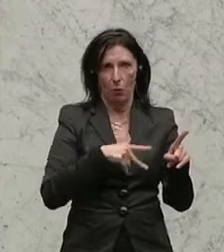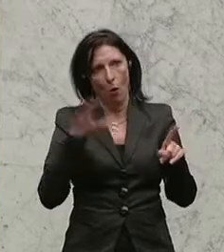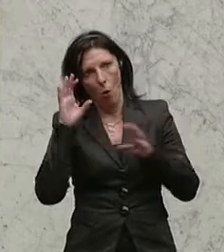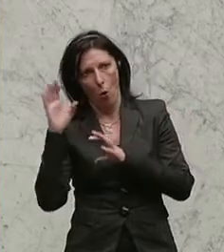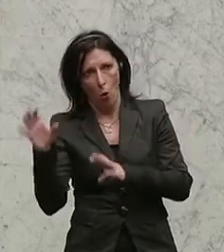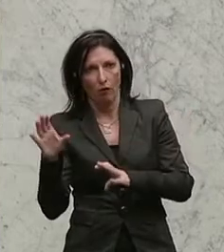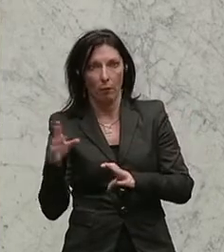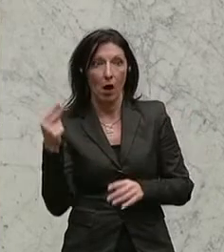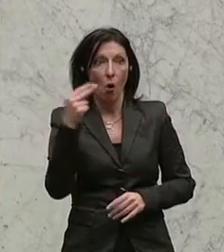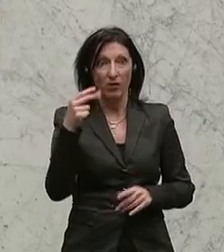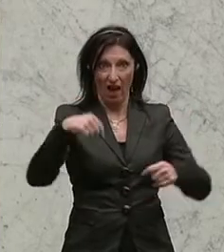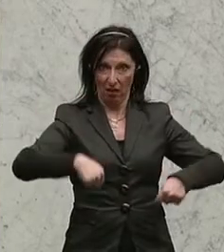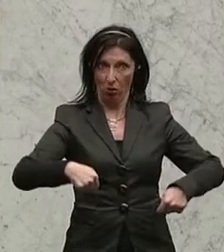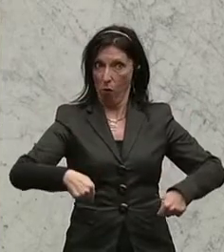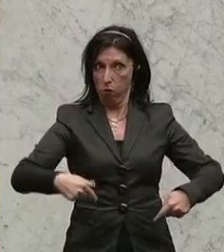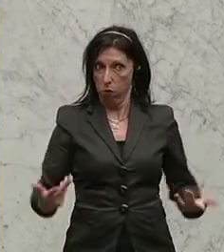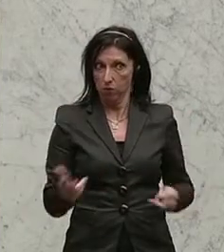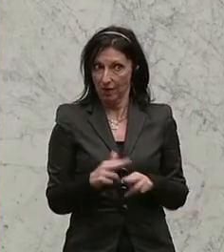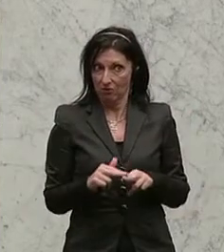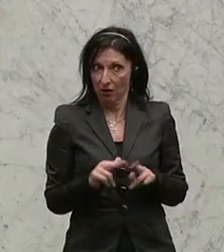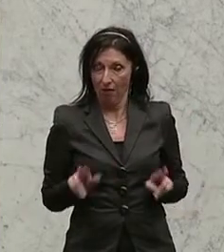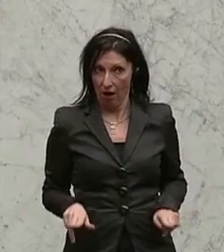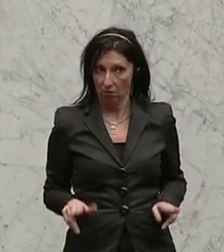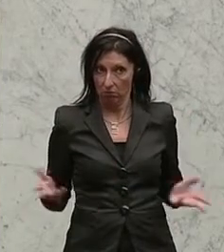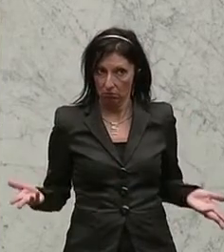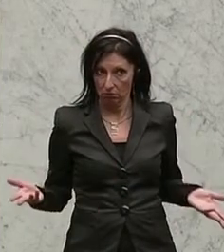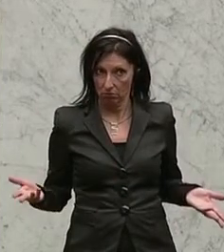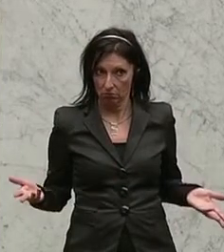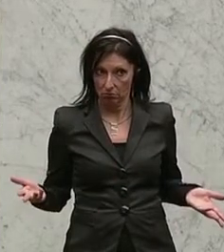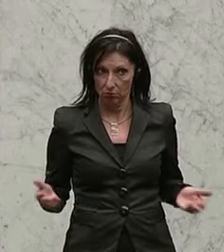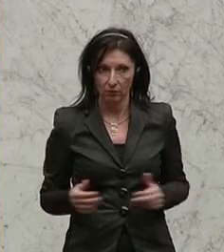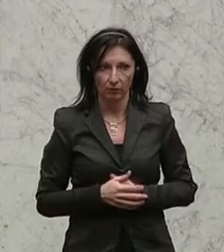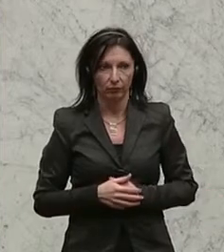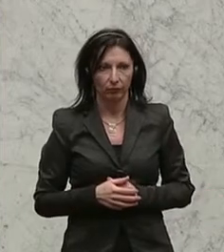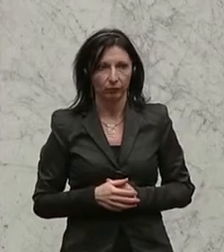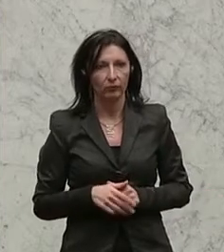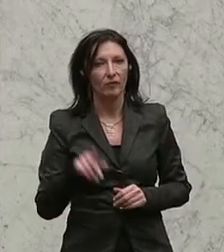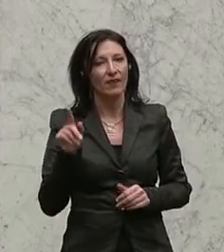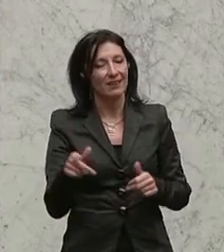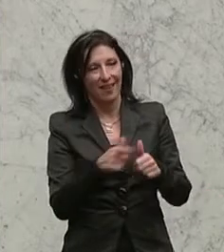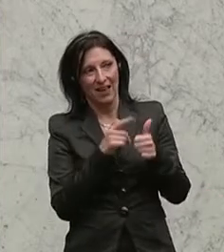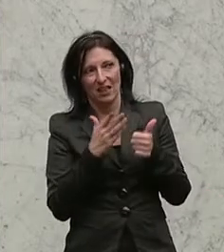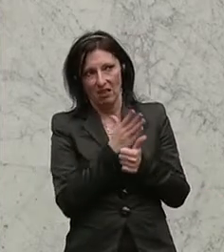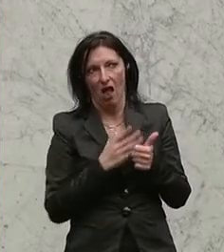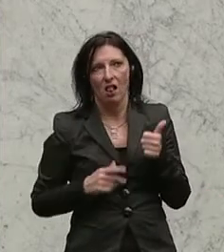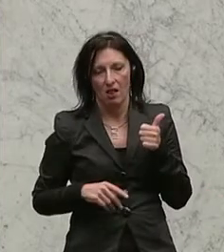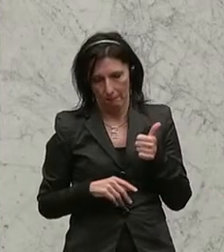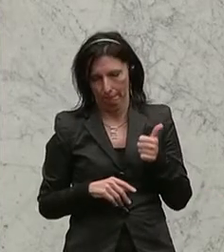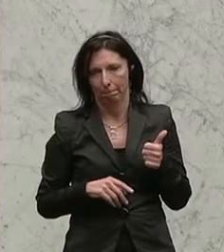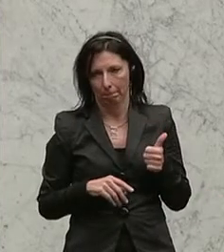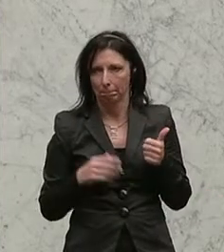ist jedes essen im nationalrat und dass das war einmal das wollen wir der erste teil der geschichte